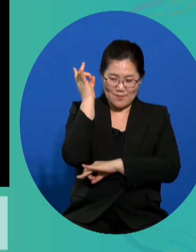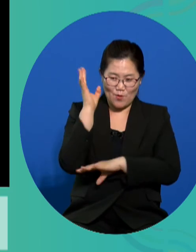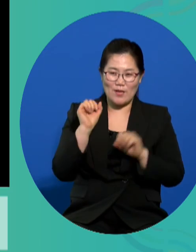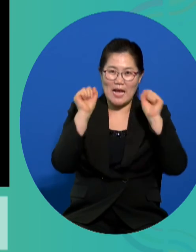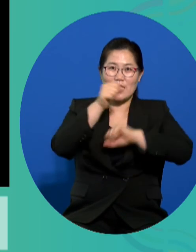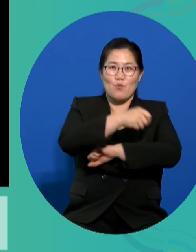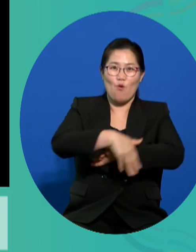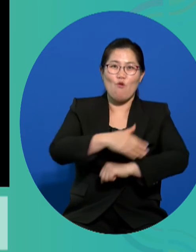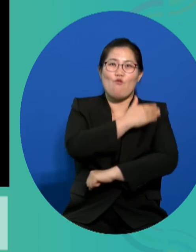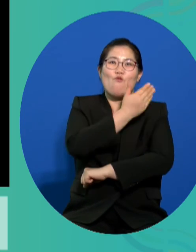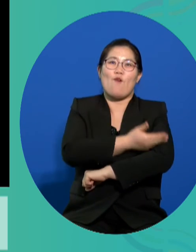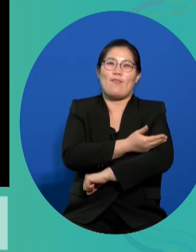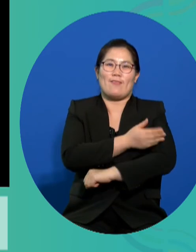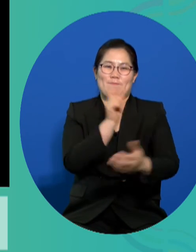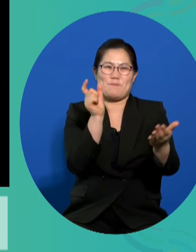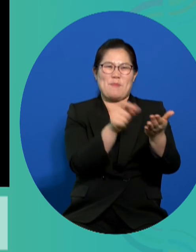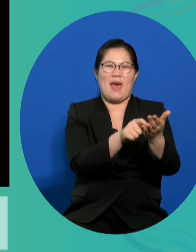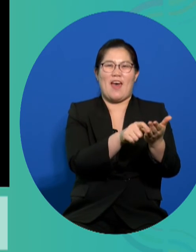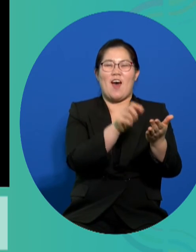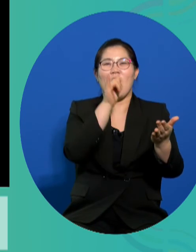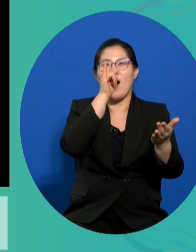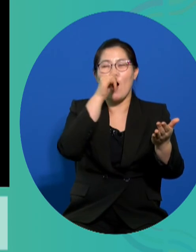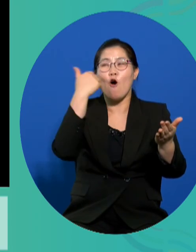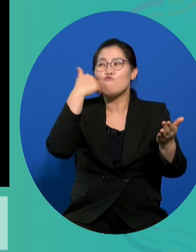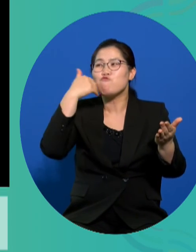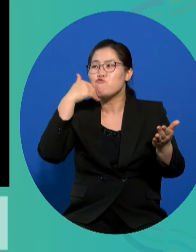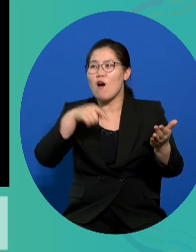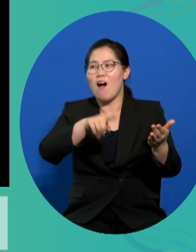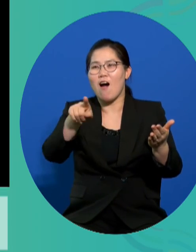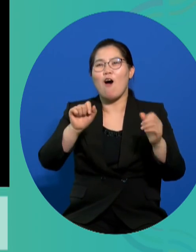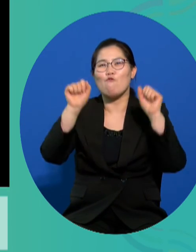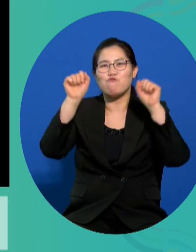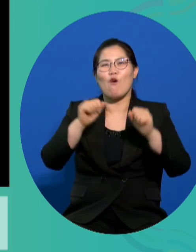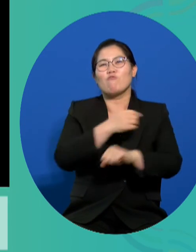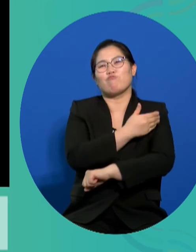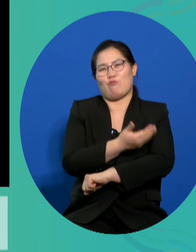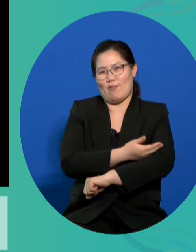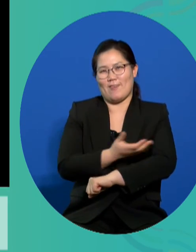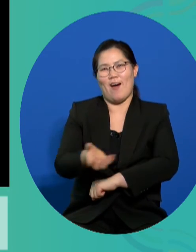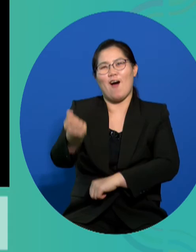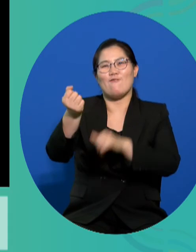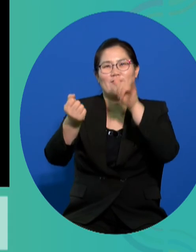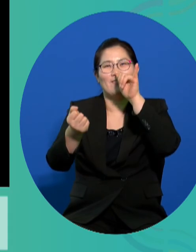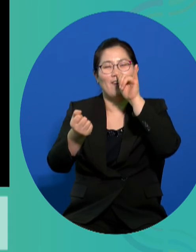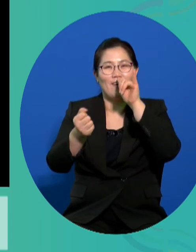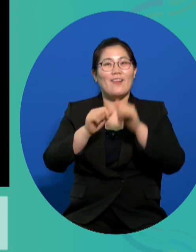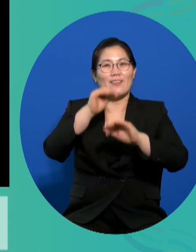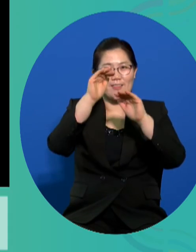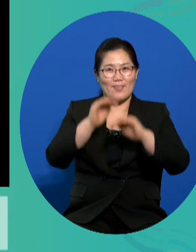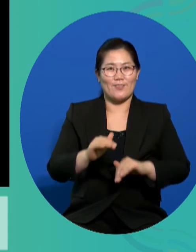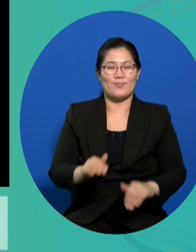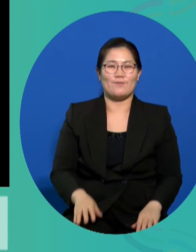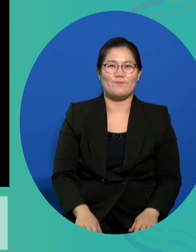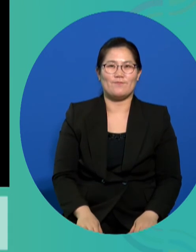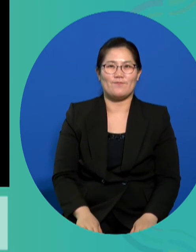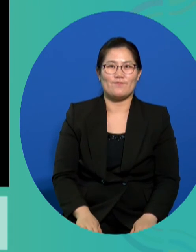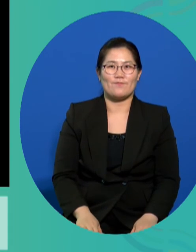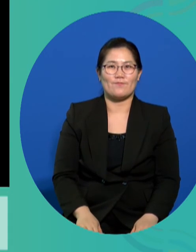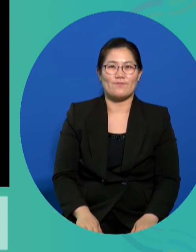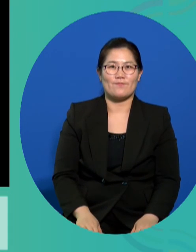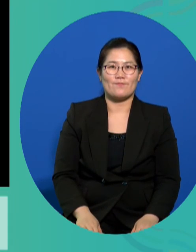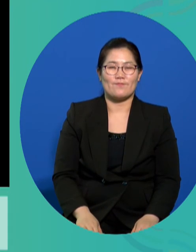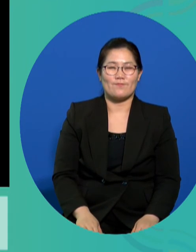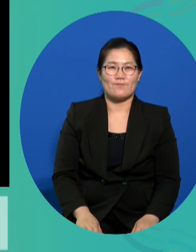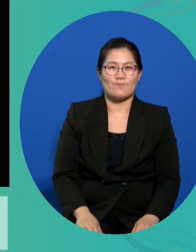그 안에 명시를 했습니다. 누구나 스포츠를 할 수 있는 권리가 있다는 것을 법적으로 명시한 겁니다. 그래서 우리 기존에 있는